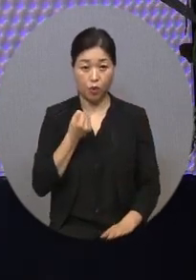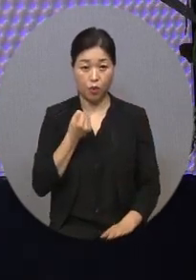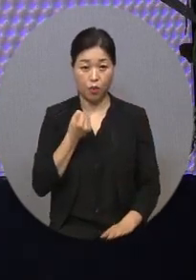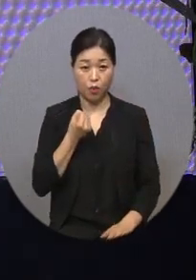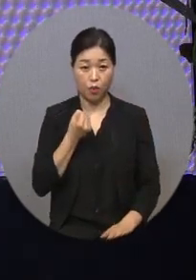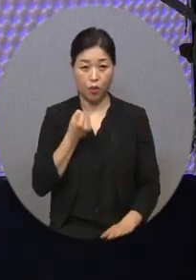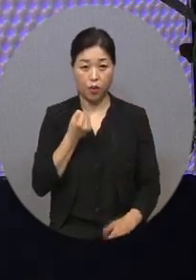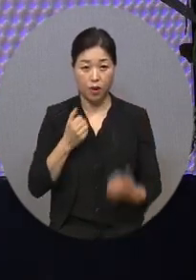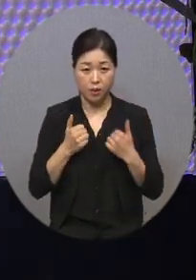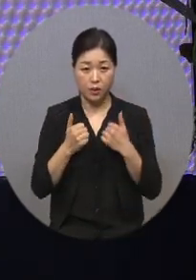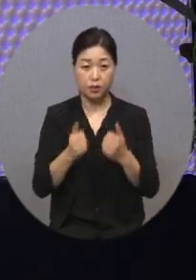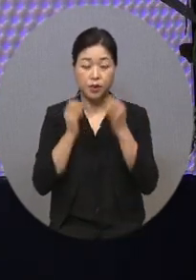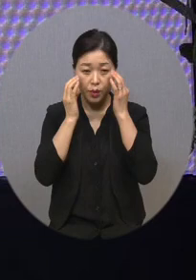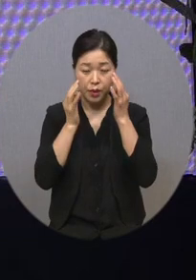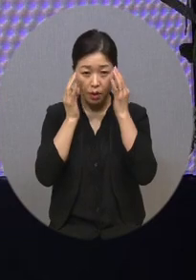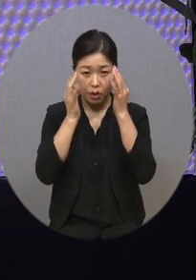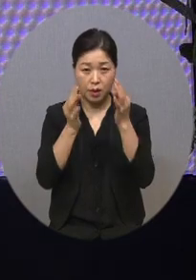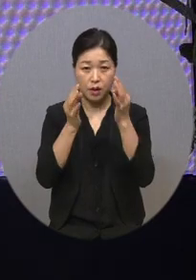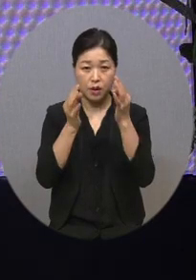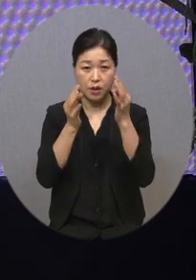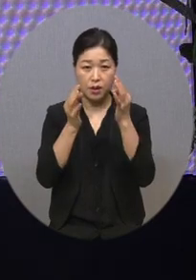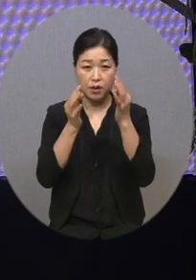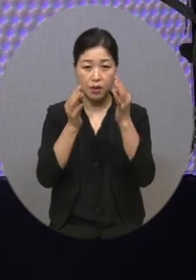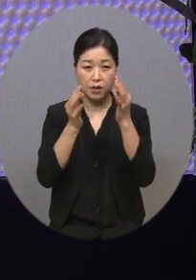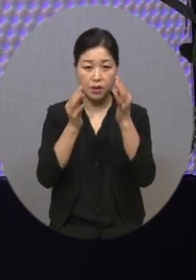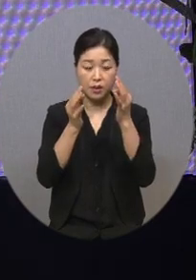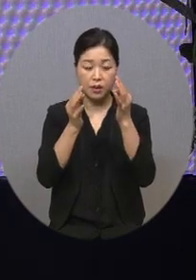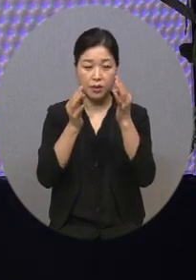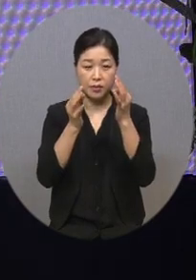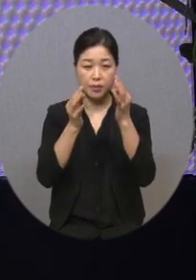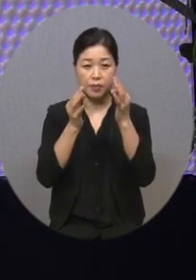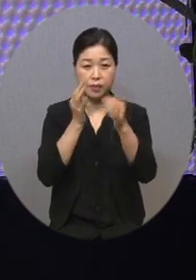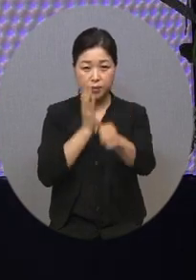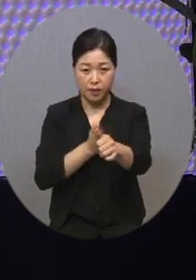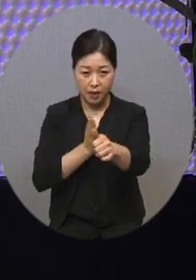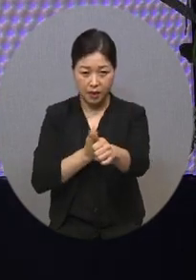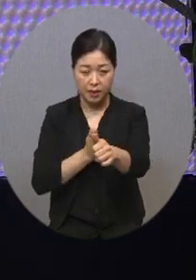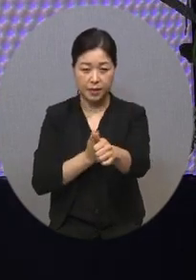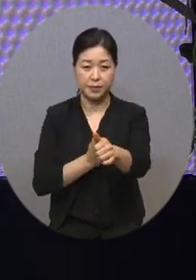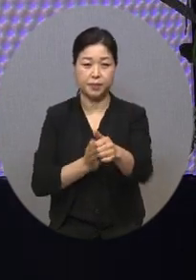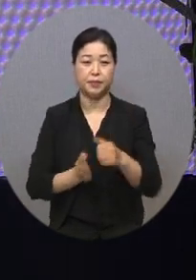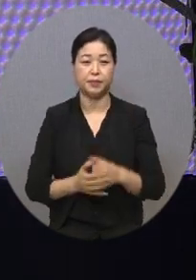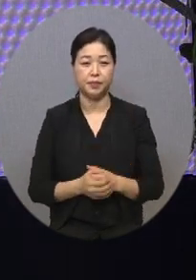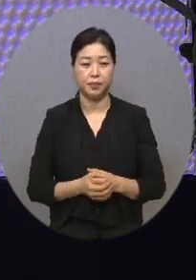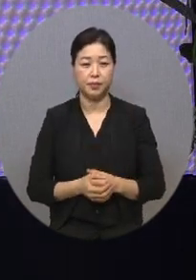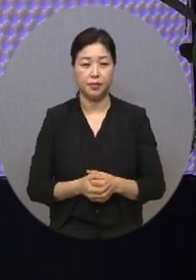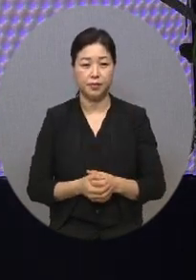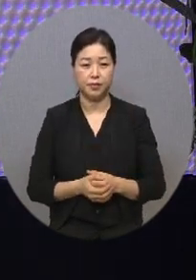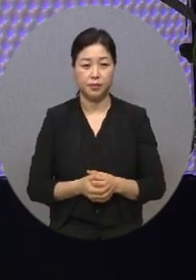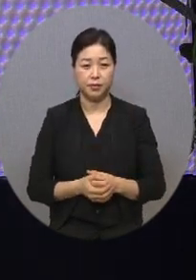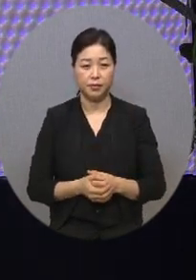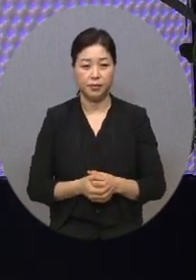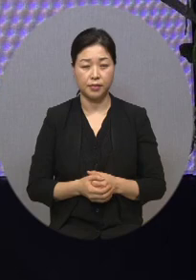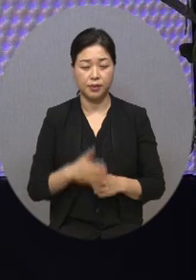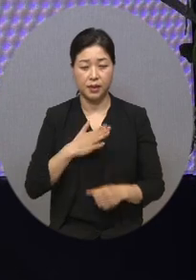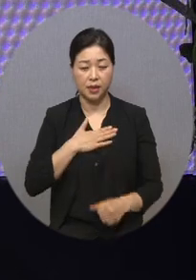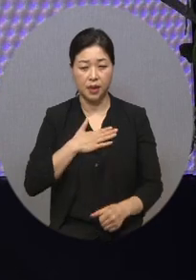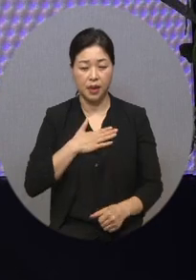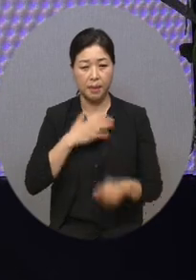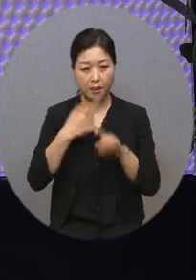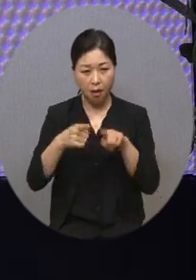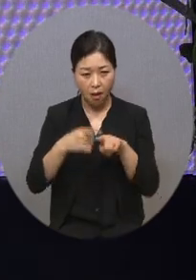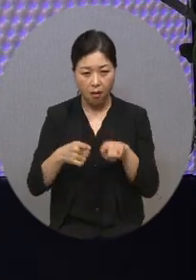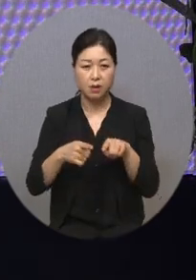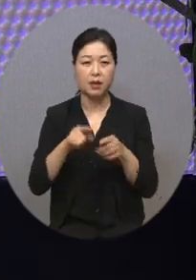계속 열심히 그 노력해 주실 것을 당부드리면서 정말 소감을 간단하게